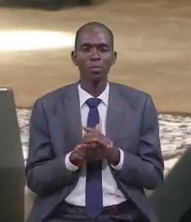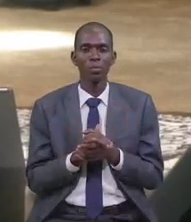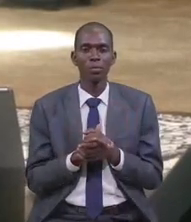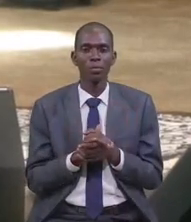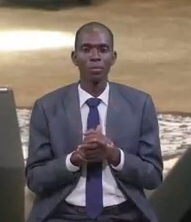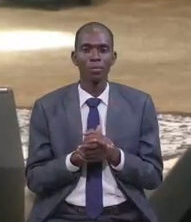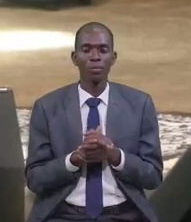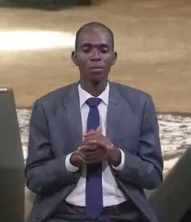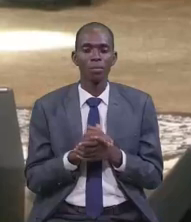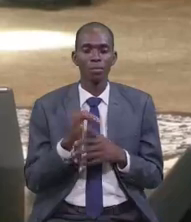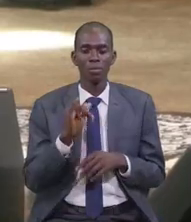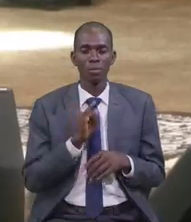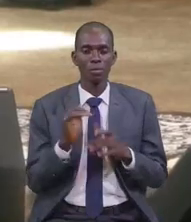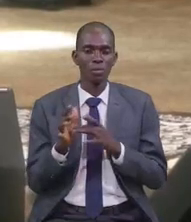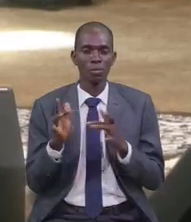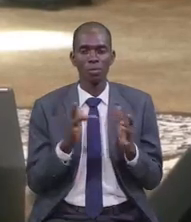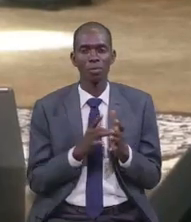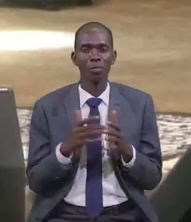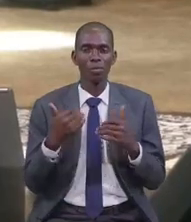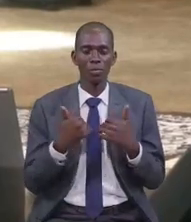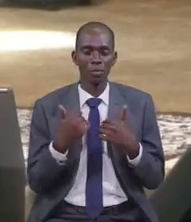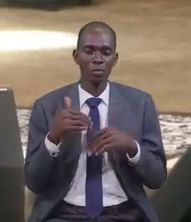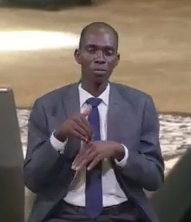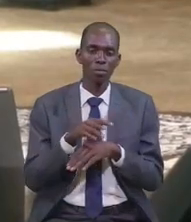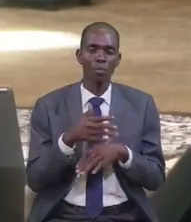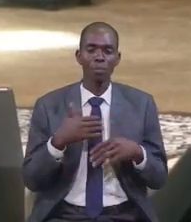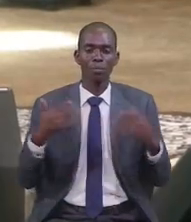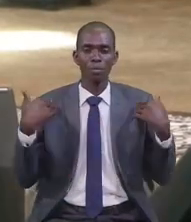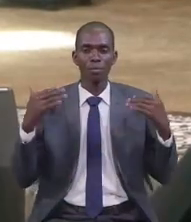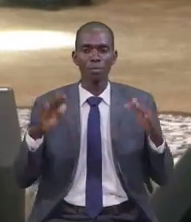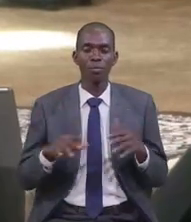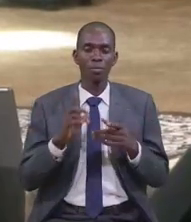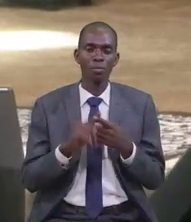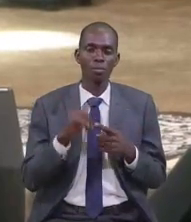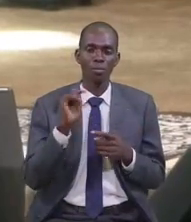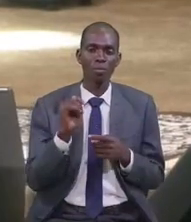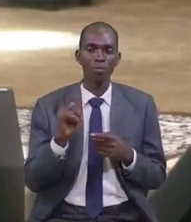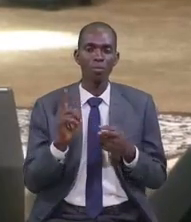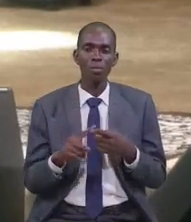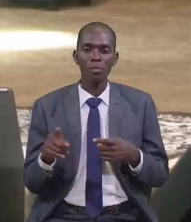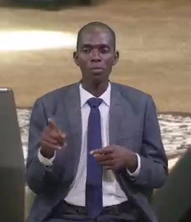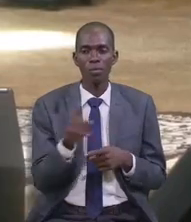Jésus, j'ai envoyé mon ange pour vous attester ces choses